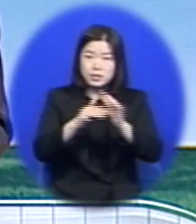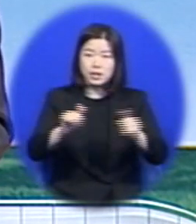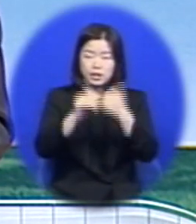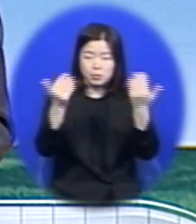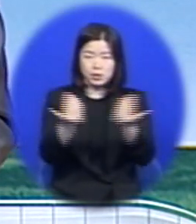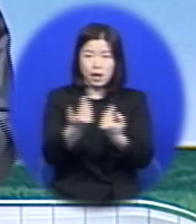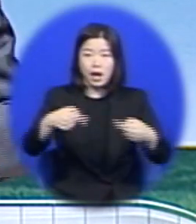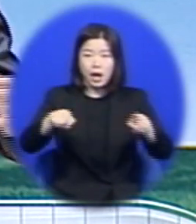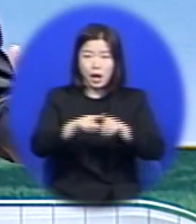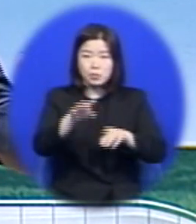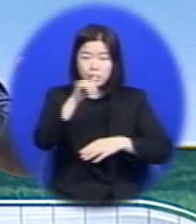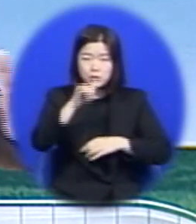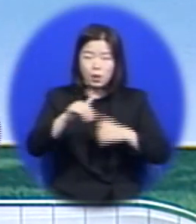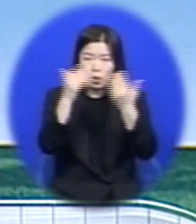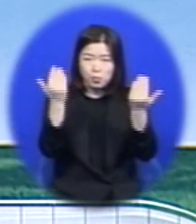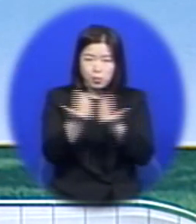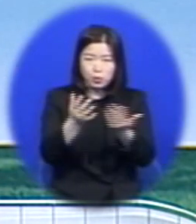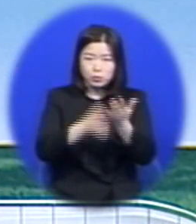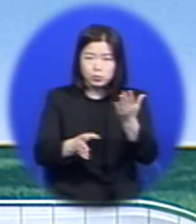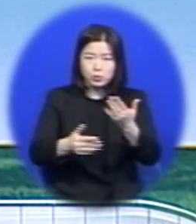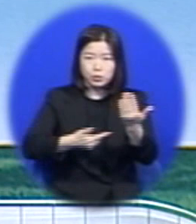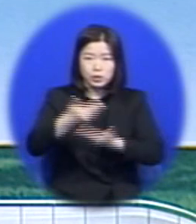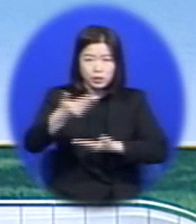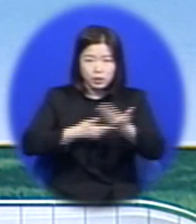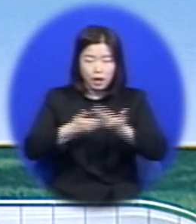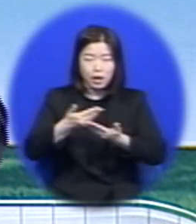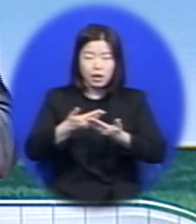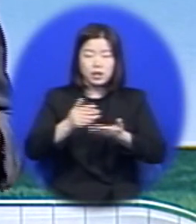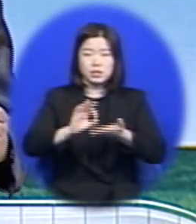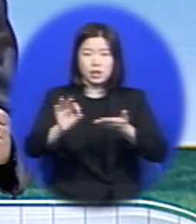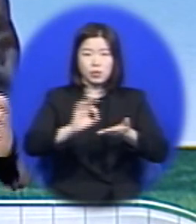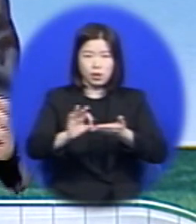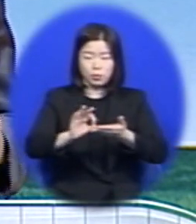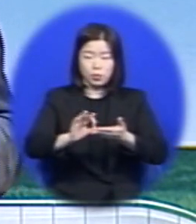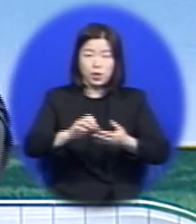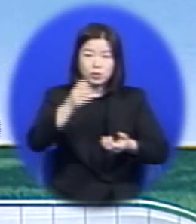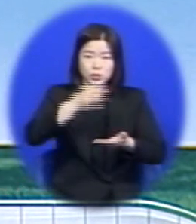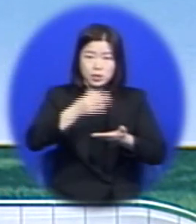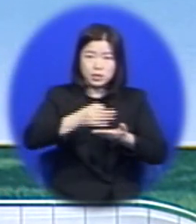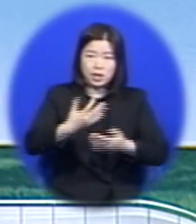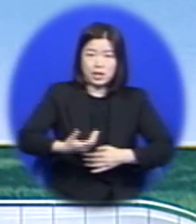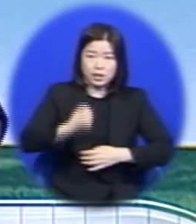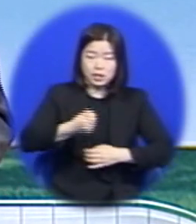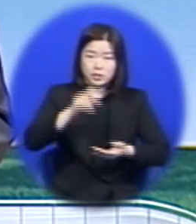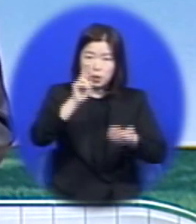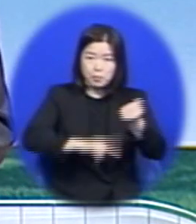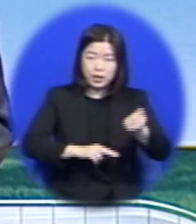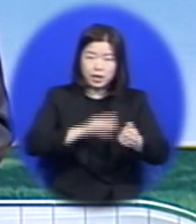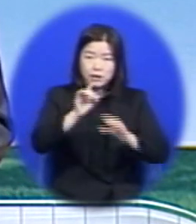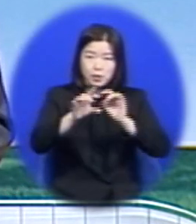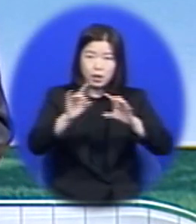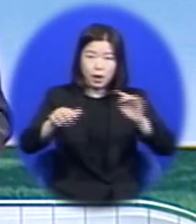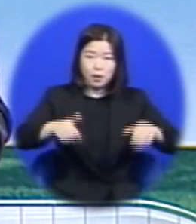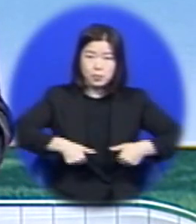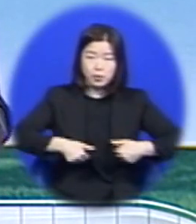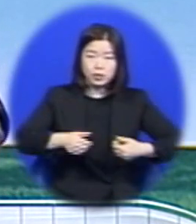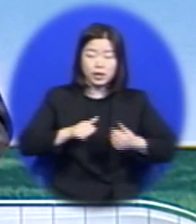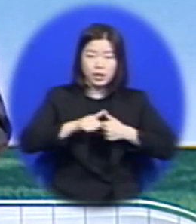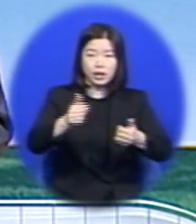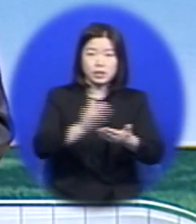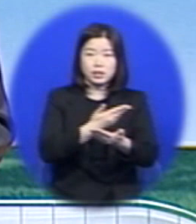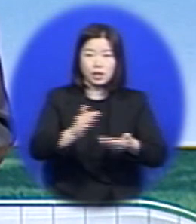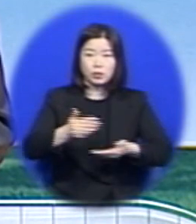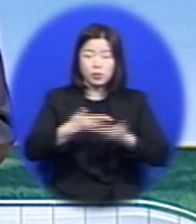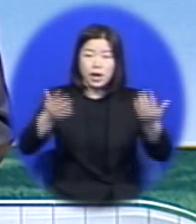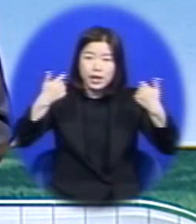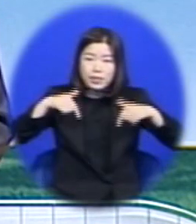다 함께 있어 모든 물건을 서로 통용하고 또 재산과 소유를 팔아 각 사람의 필요를 따라 나눠주며 날마다